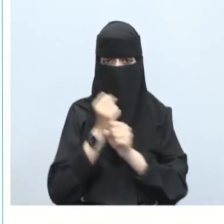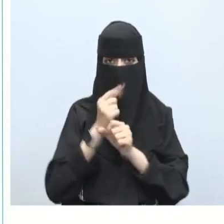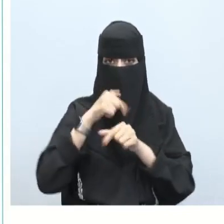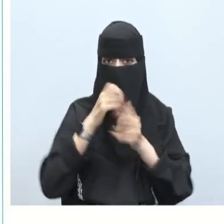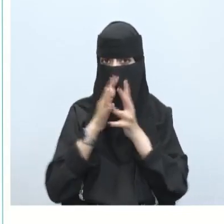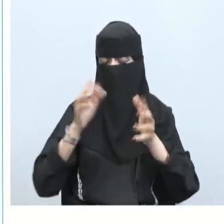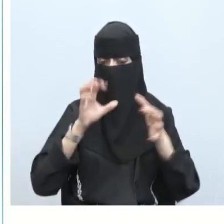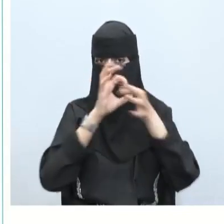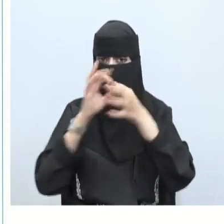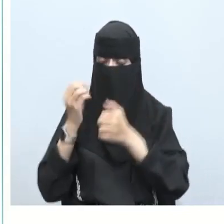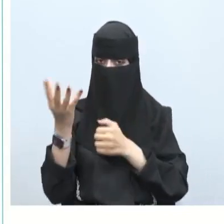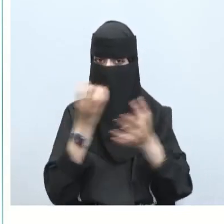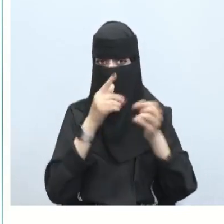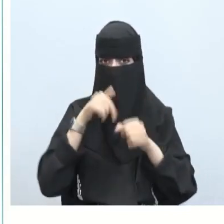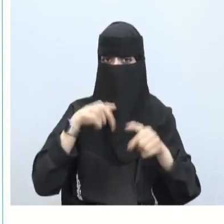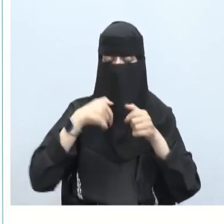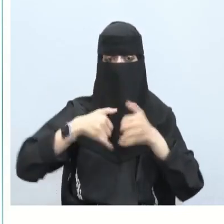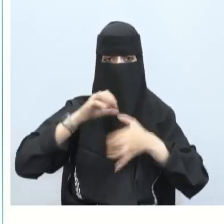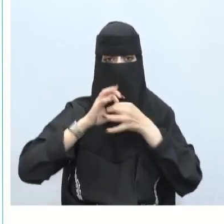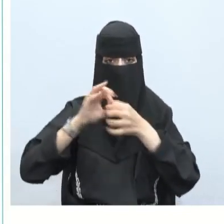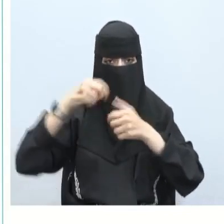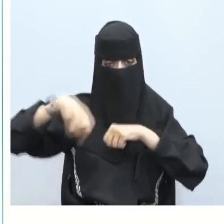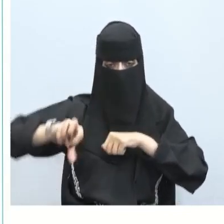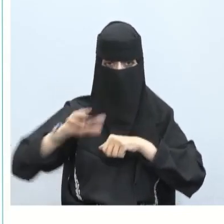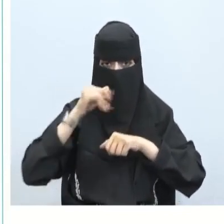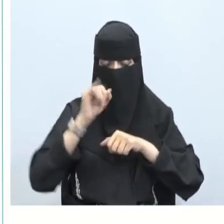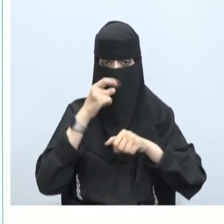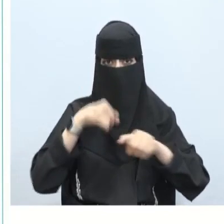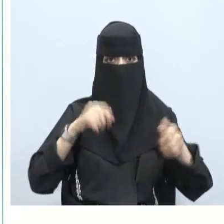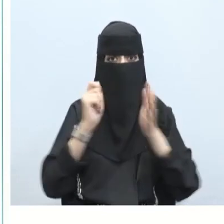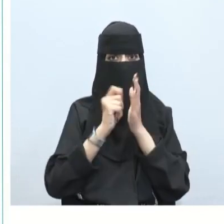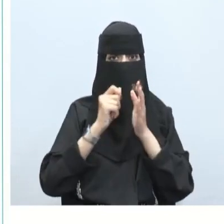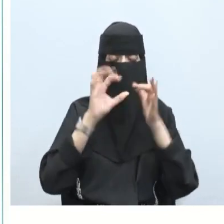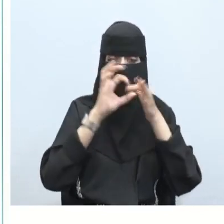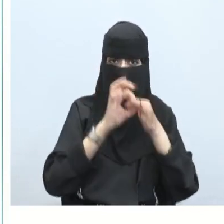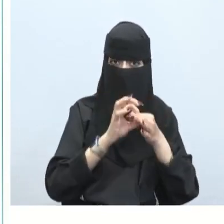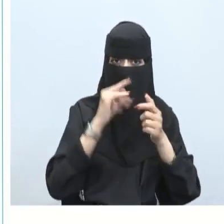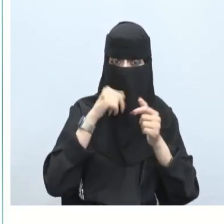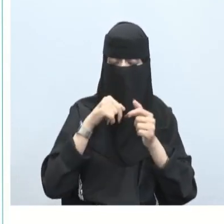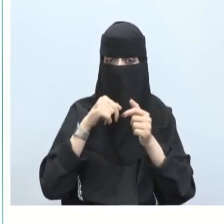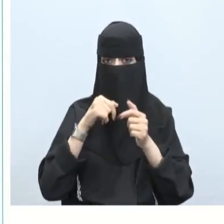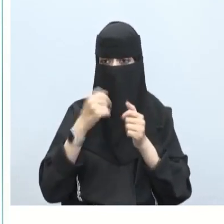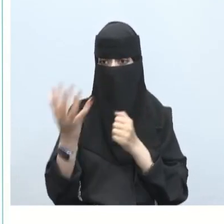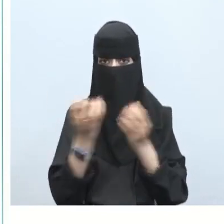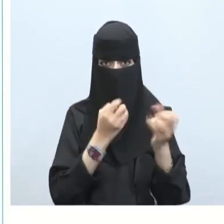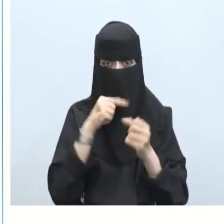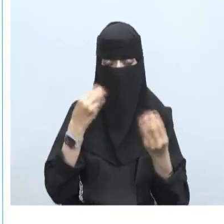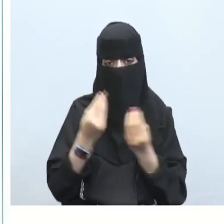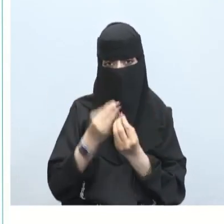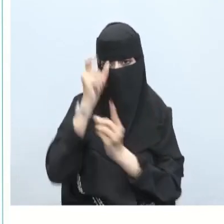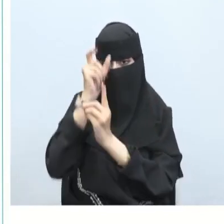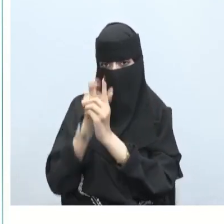في نجاح سلاسل الامداد لان تواصل جزء كما ذكرنا من ربط المورد مع العميل